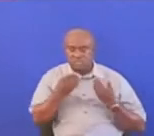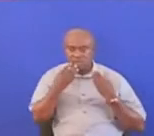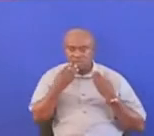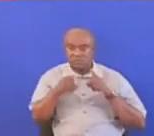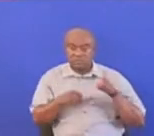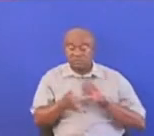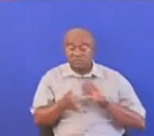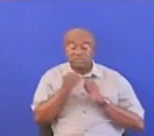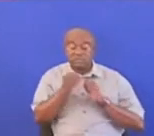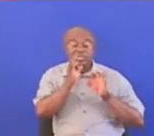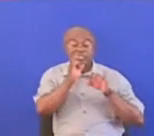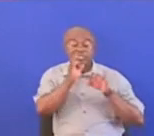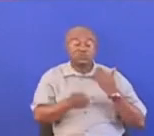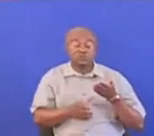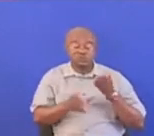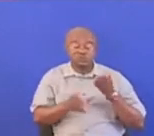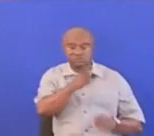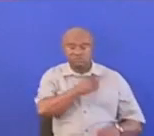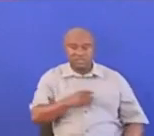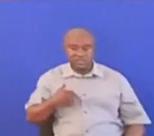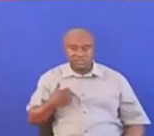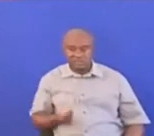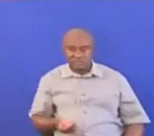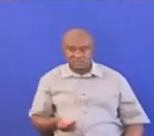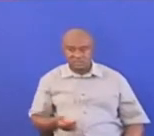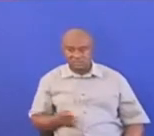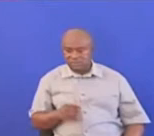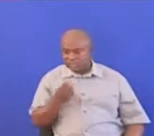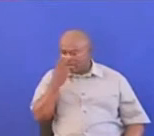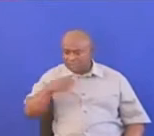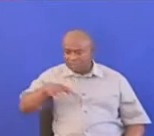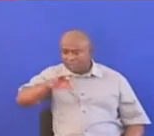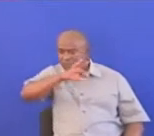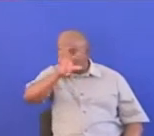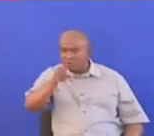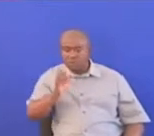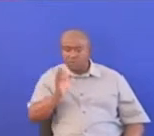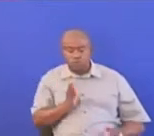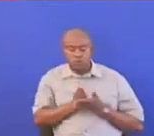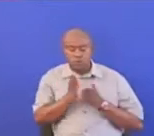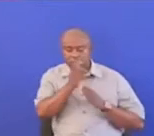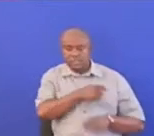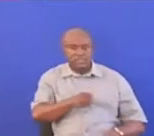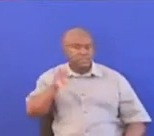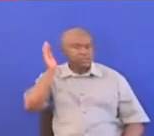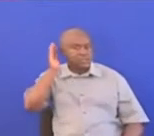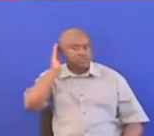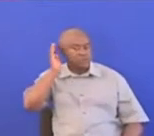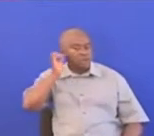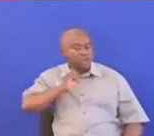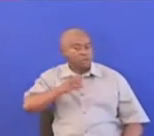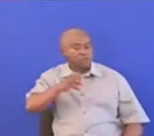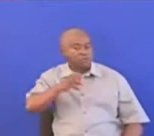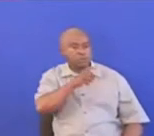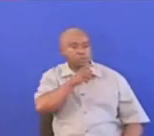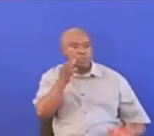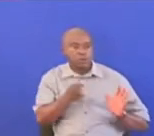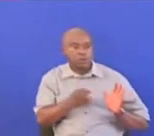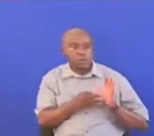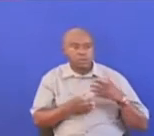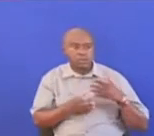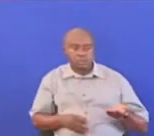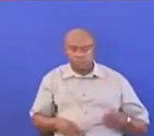kazi nzuri Mheshimiwa Rais ameifanya kubwa sana. Kwa hiyo angalia maeneo yote ambayo Mheshimiwa Rais ni msikivu, pamoja ametuma mawaziri wote wamezunguka maeneo haya,